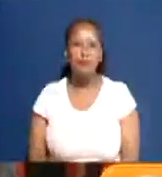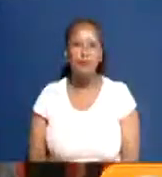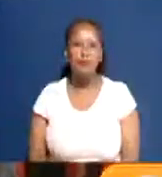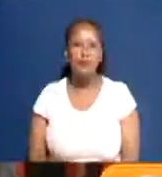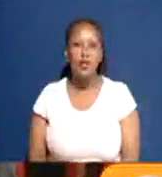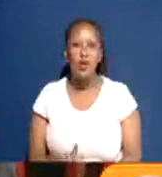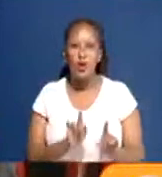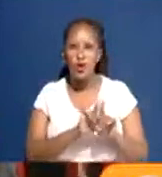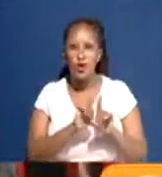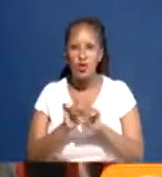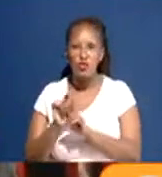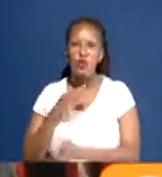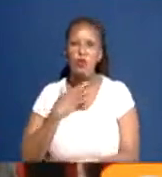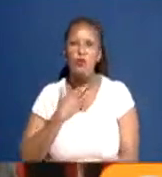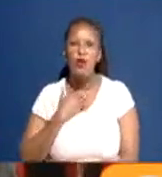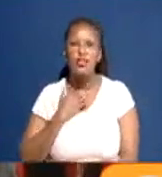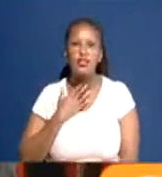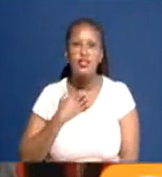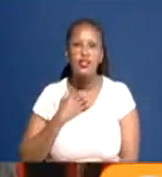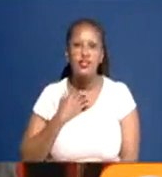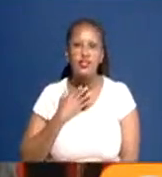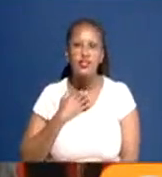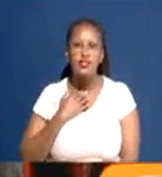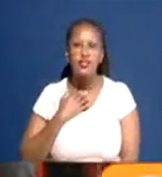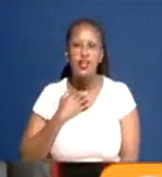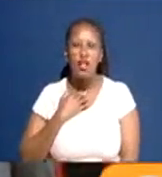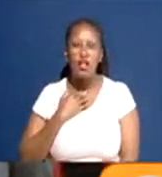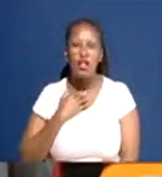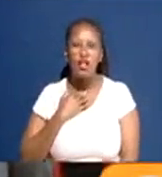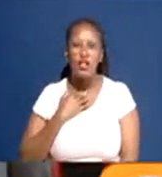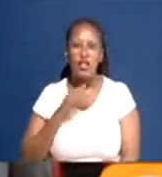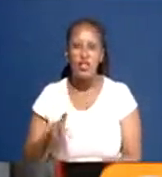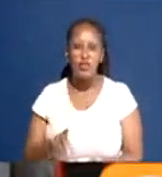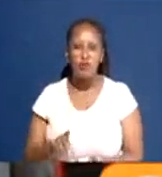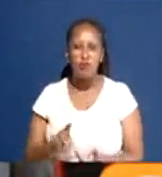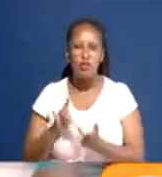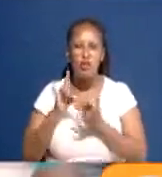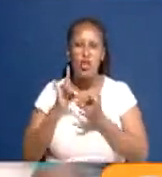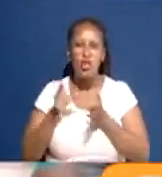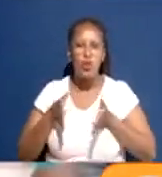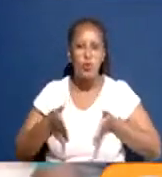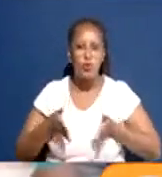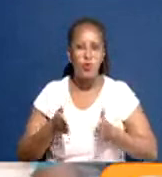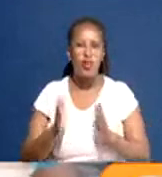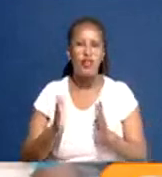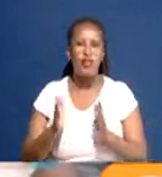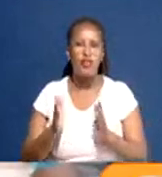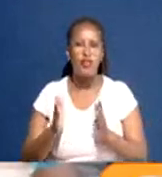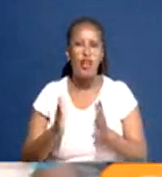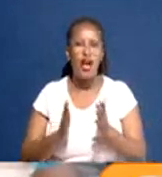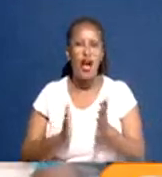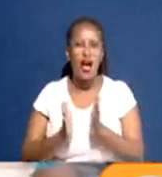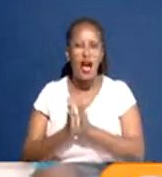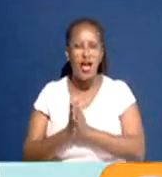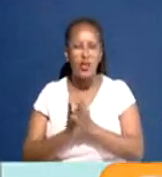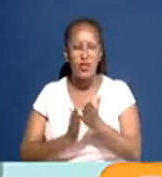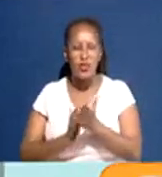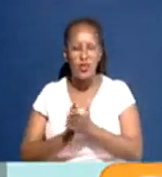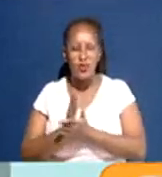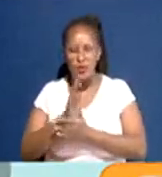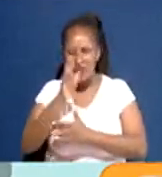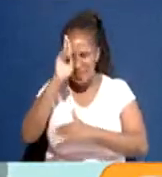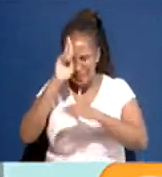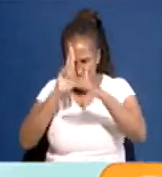Nataka vile vile kwa njia ya kipekee na kwa heshima kubwa